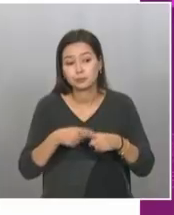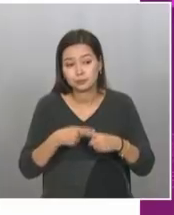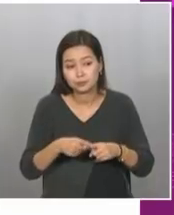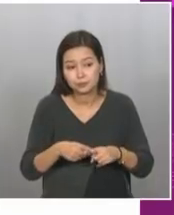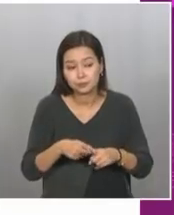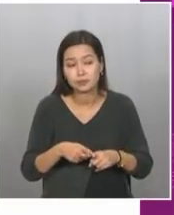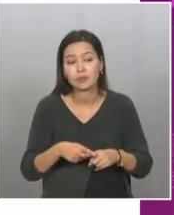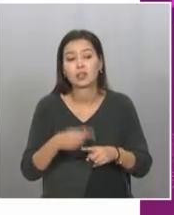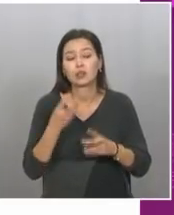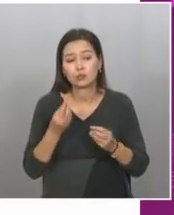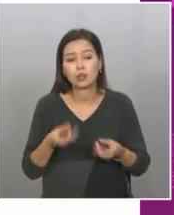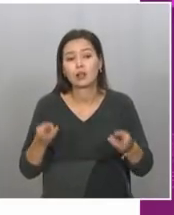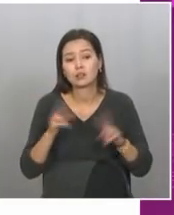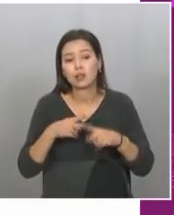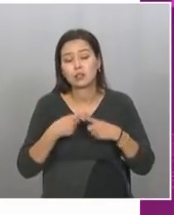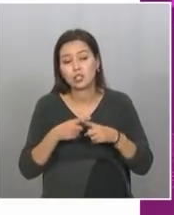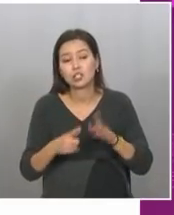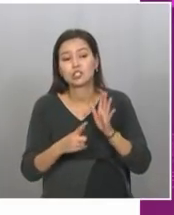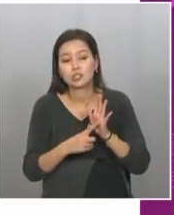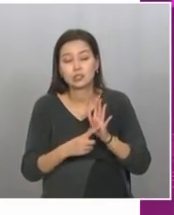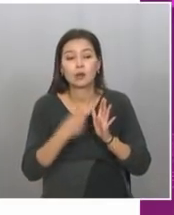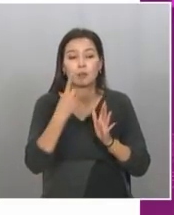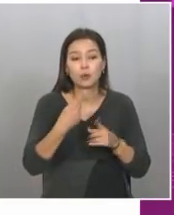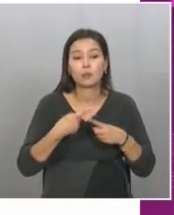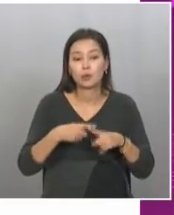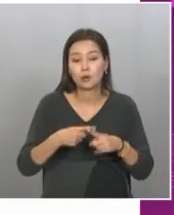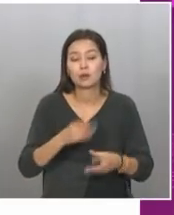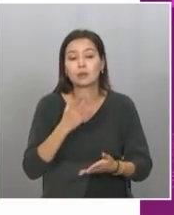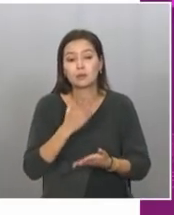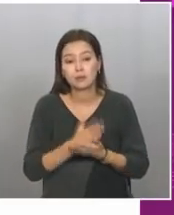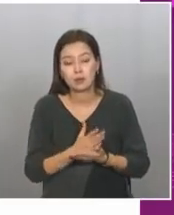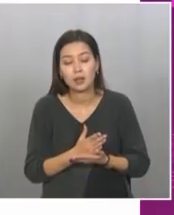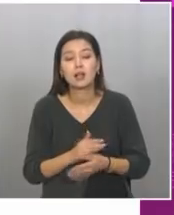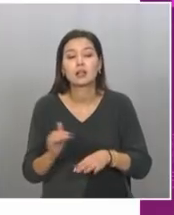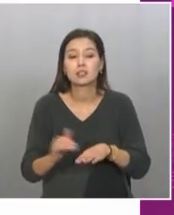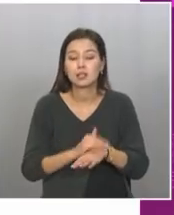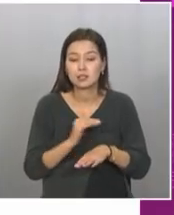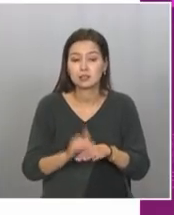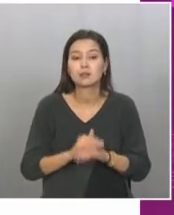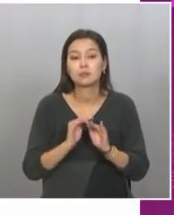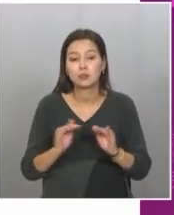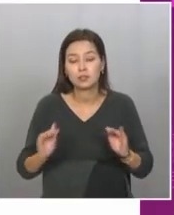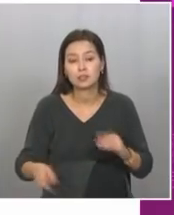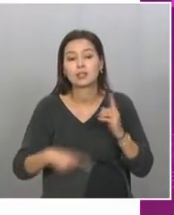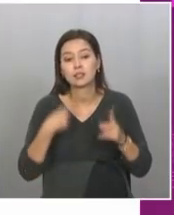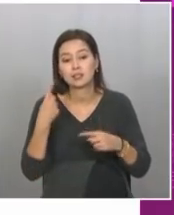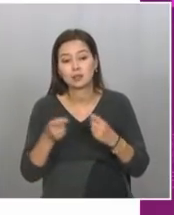ал әлі тоқитын 7-ден 1 бөлігі бар екен. Жақсы балалар, олай болса, келесі тапсырманы